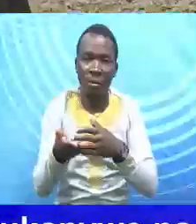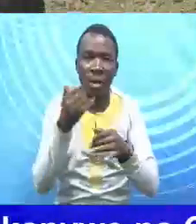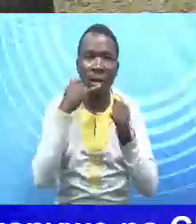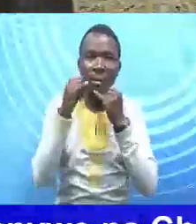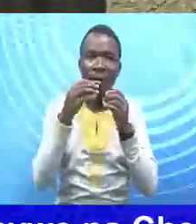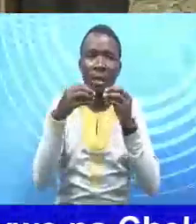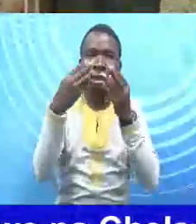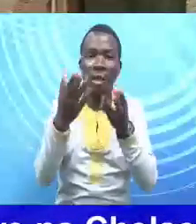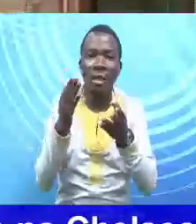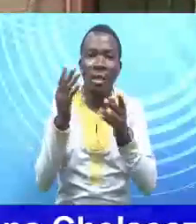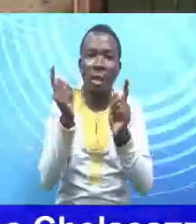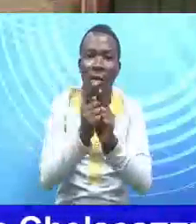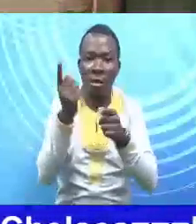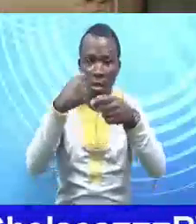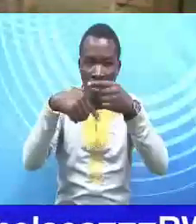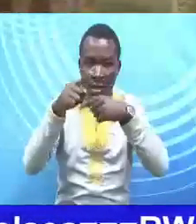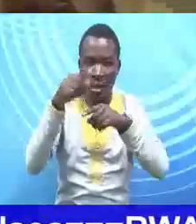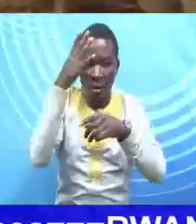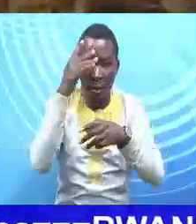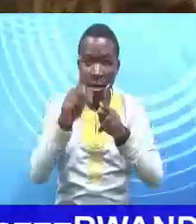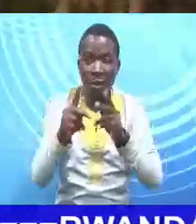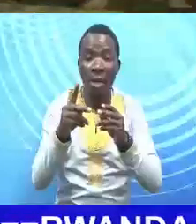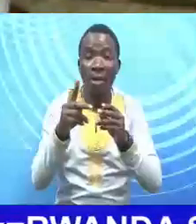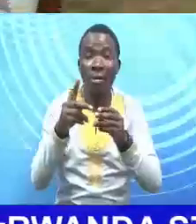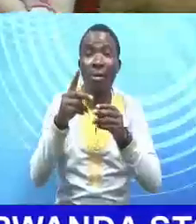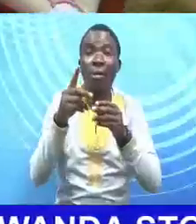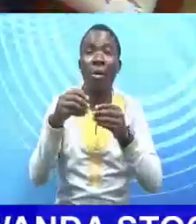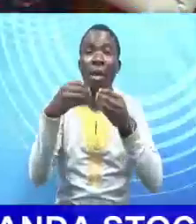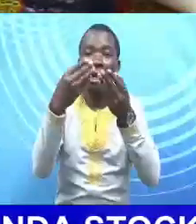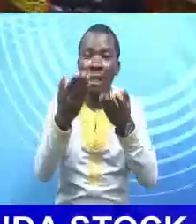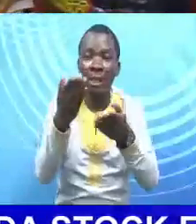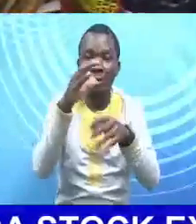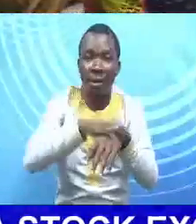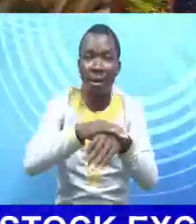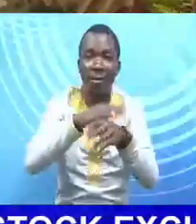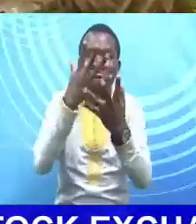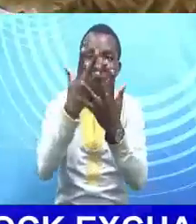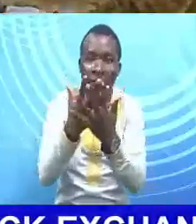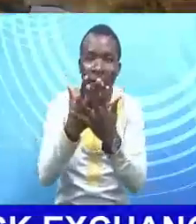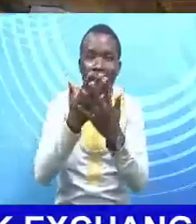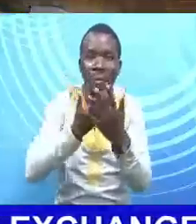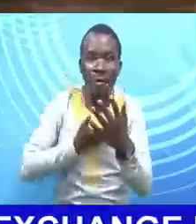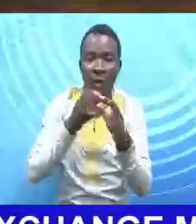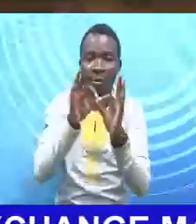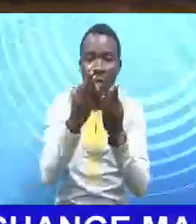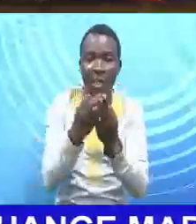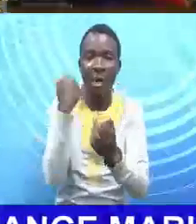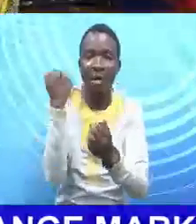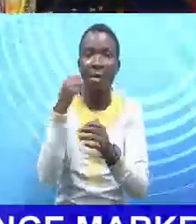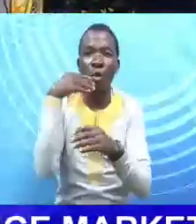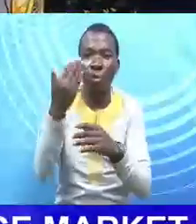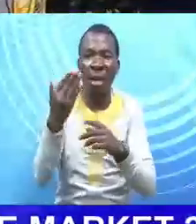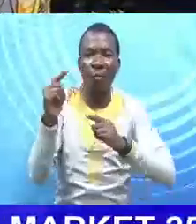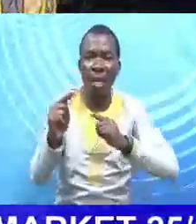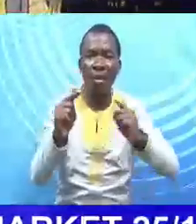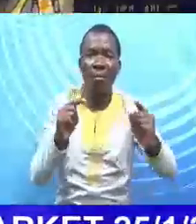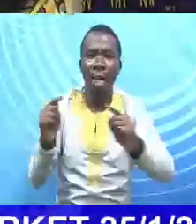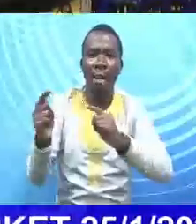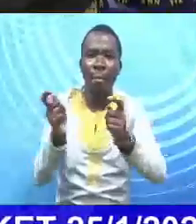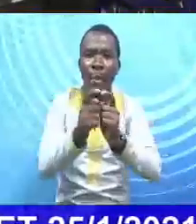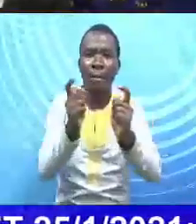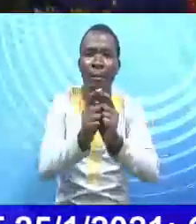akamugiraho ingaruka ngo kuko aba yatanzeho bafashwe bagafungwa ngo kandi bafite imiryango ikomeye agatangira gutotezwa kubwo akaza mu mujyi